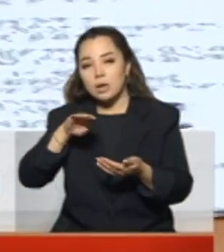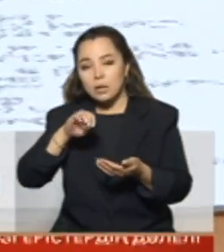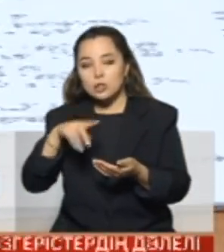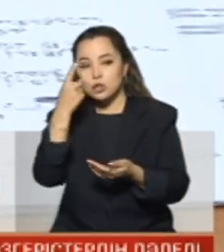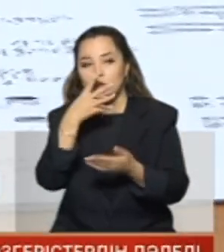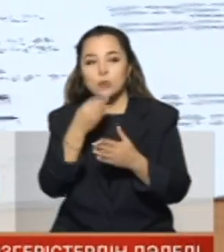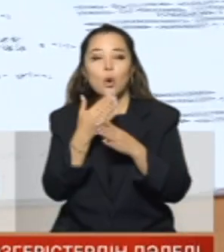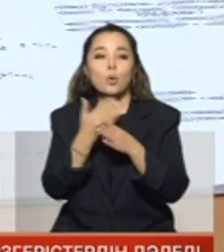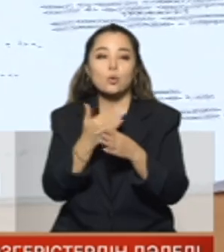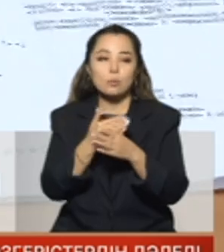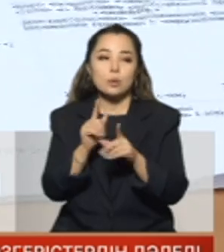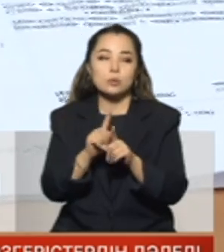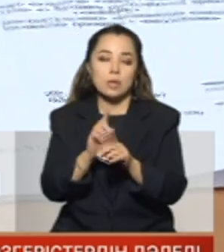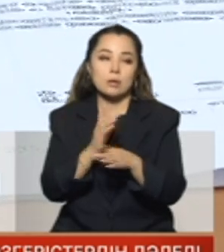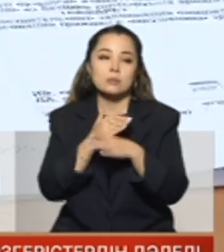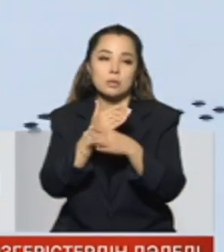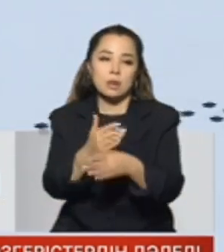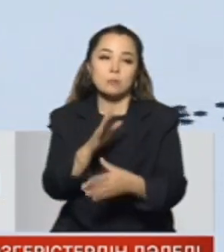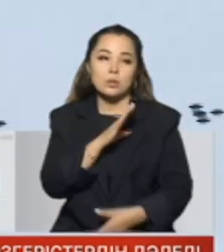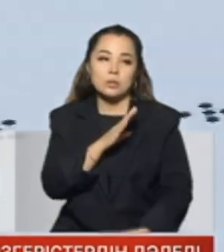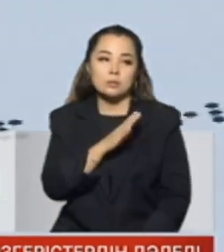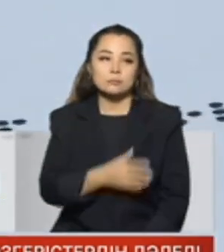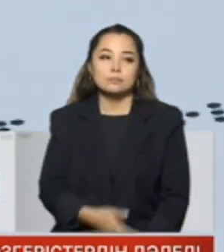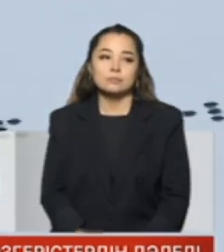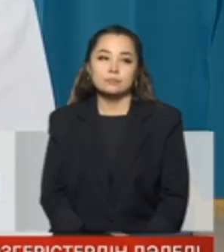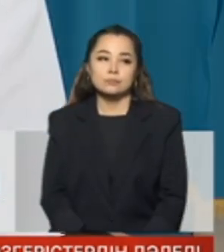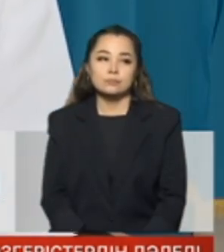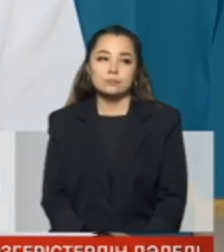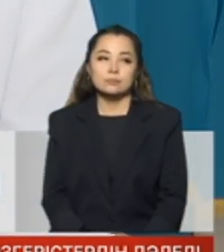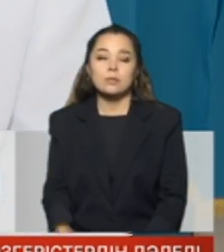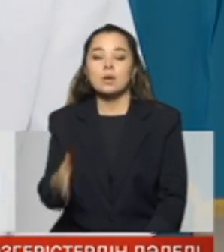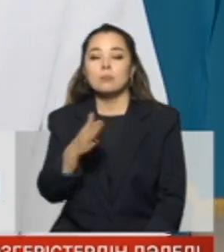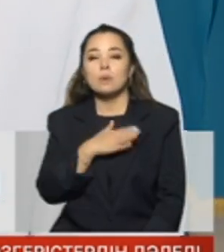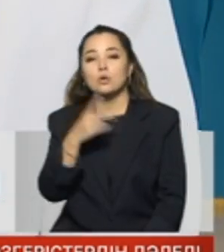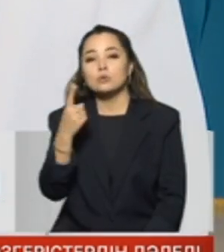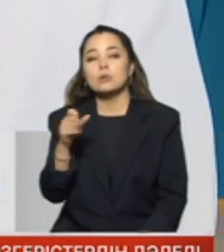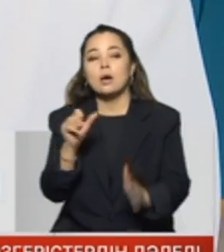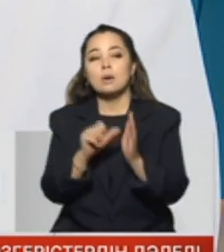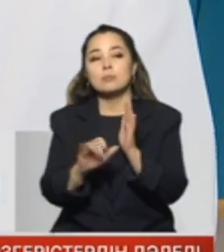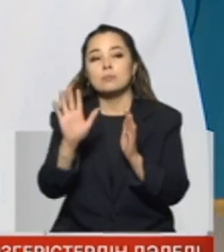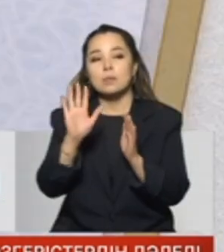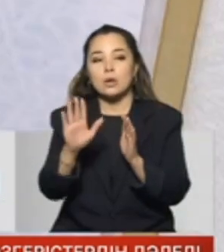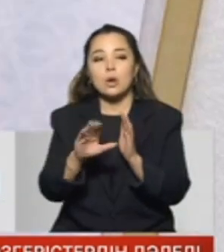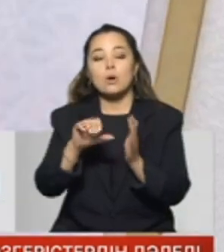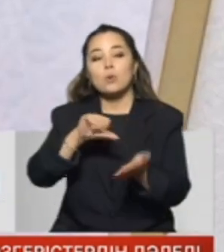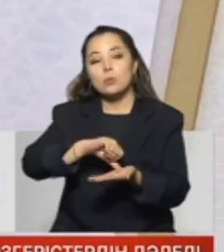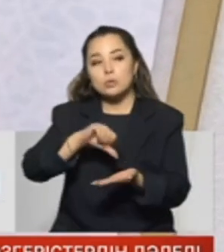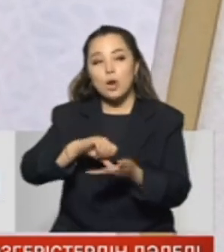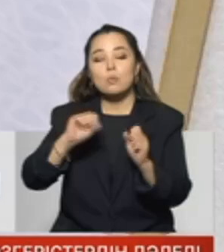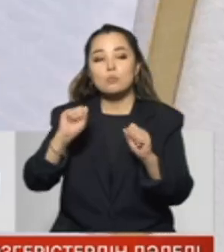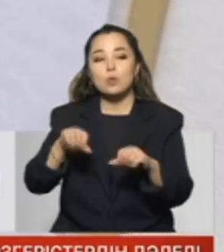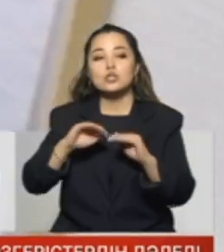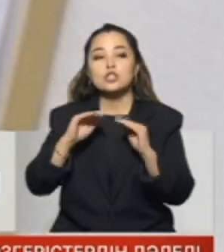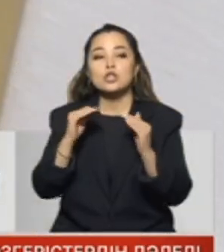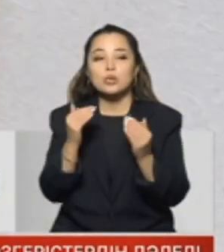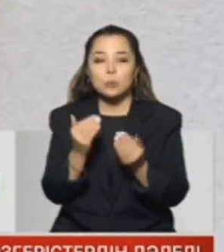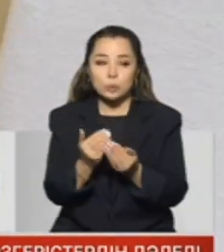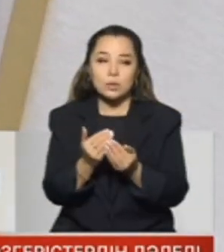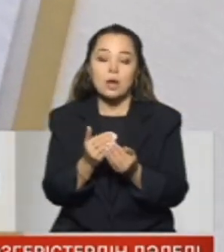жеке көмекшілер тартылған. Біздің жаңа 165-ші учаскемізде мүмкіндігі